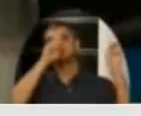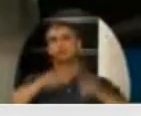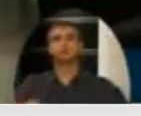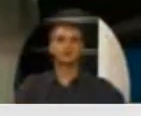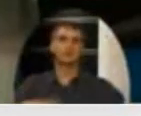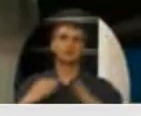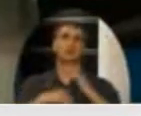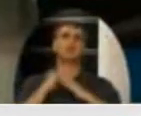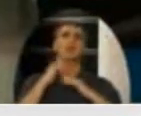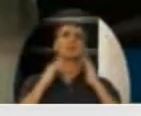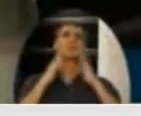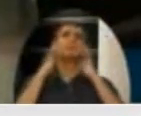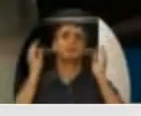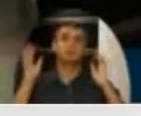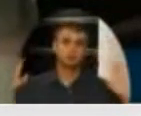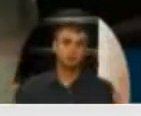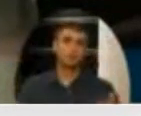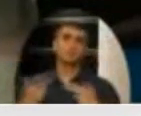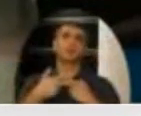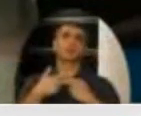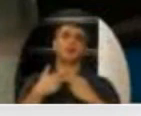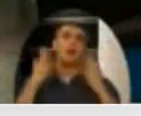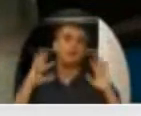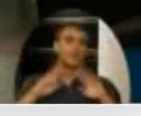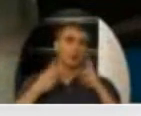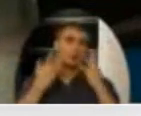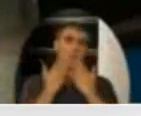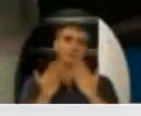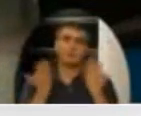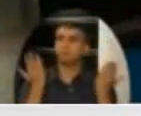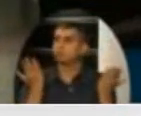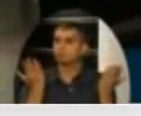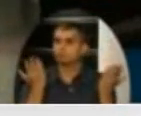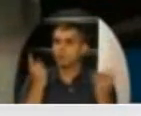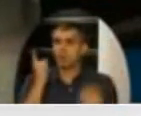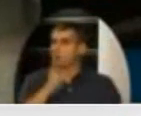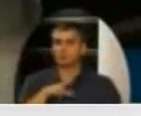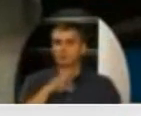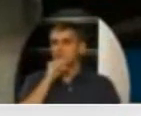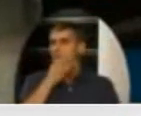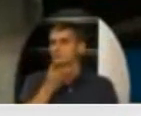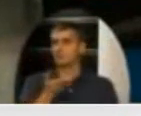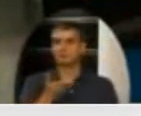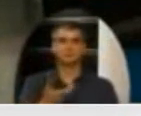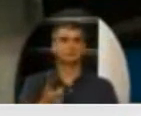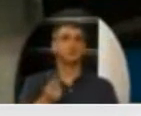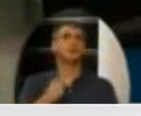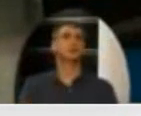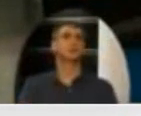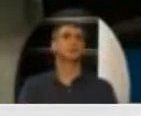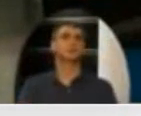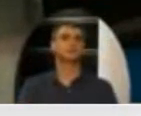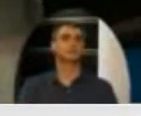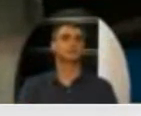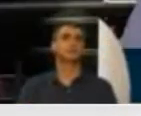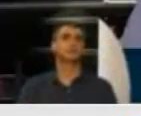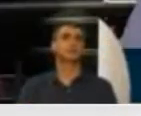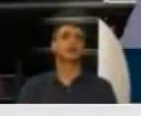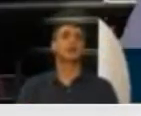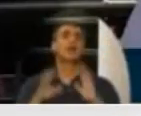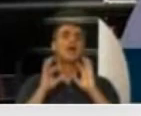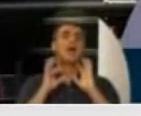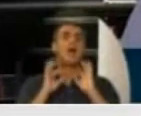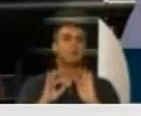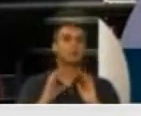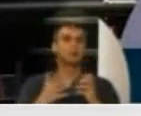ובית המקדש במהרה בימינו ועוד כל מיני תפילות, אז לא צריך להתייחס... האמיתות הללו של עם ישראל הן